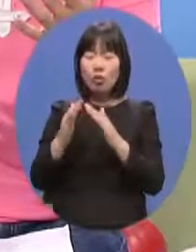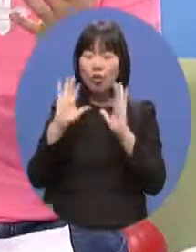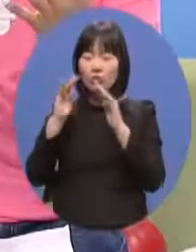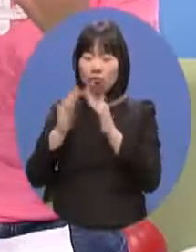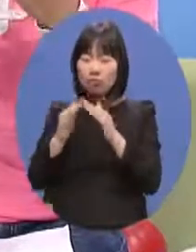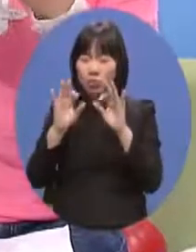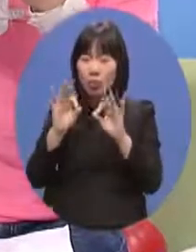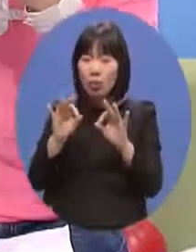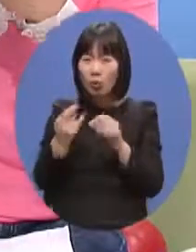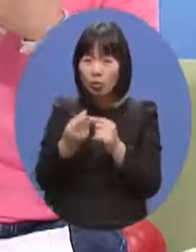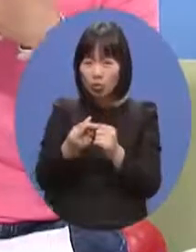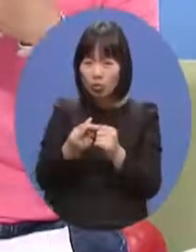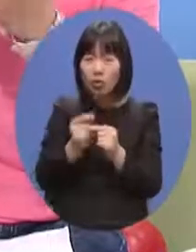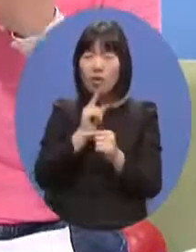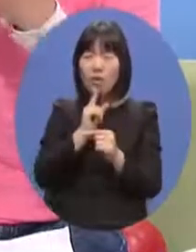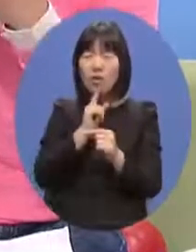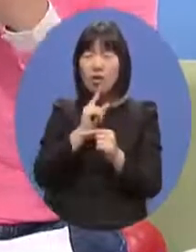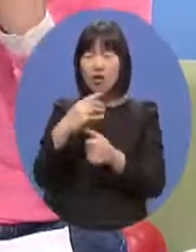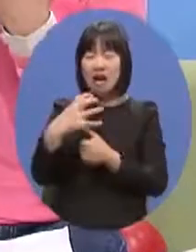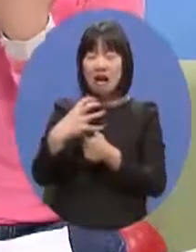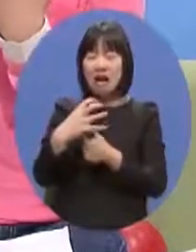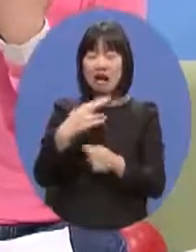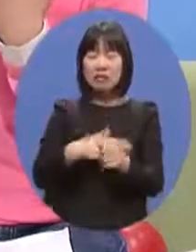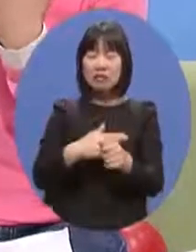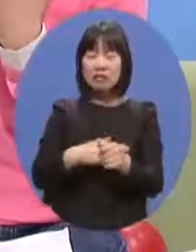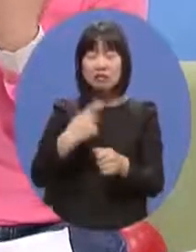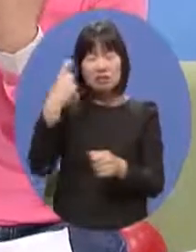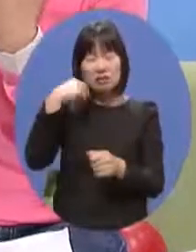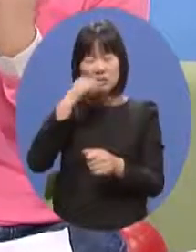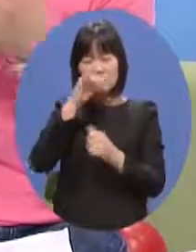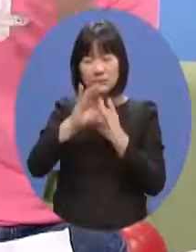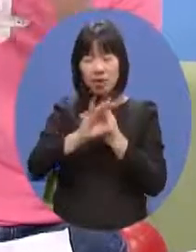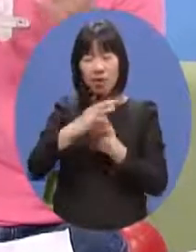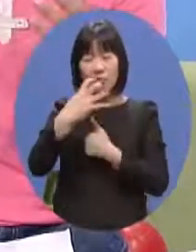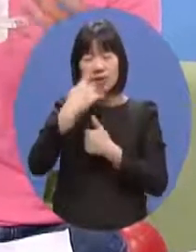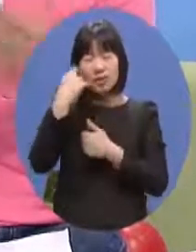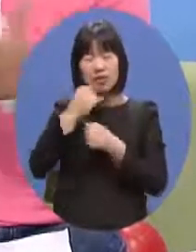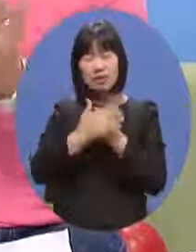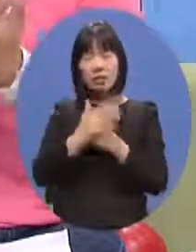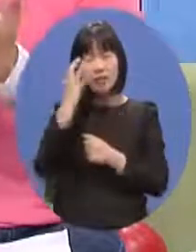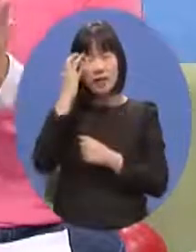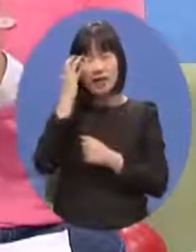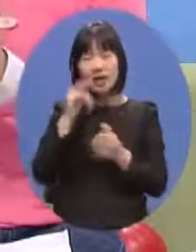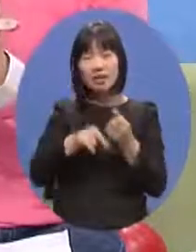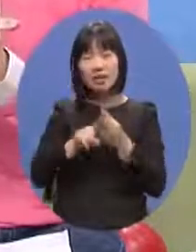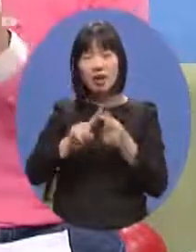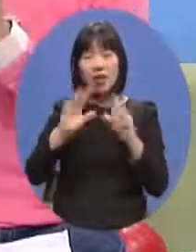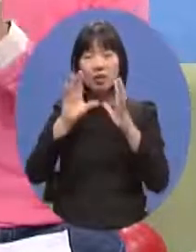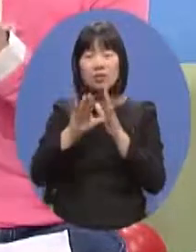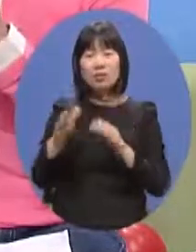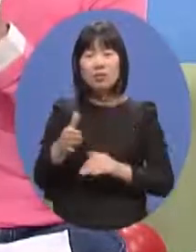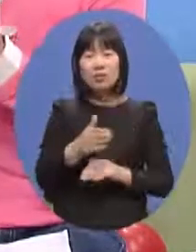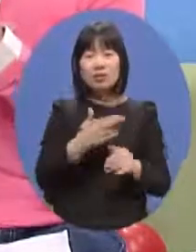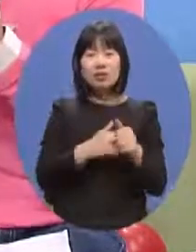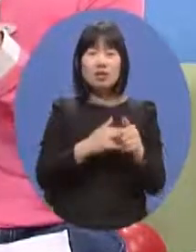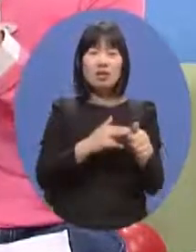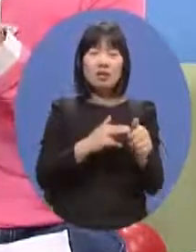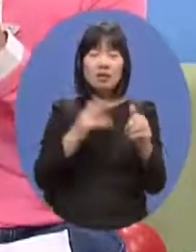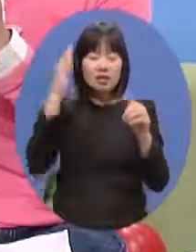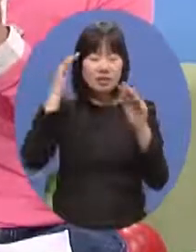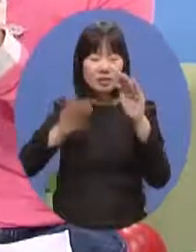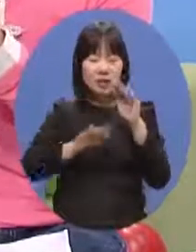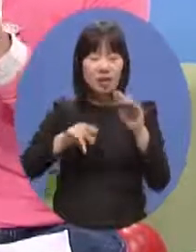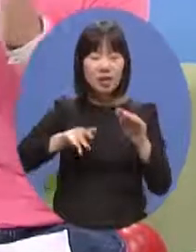이렇게 약간 얘기를 들으면 저희는 혼난다고 생각을 해요. 네. 그래서 굉장히 난감한 이유가 우리 어렸을 때부터 선생님 그림자도